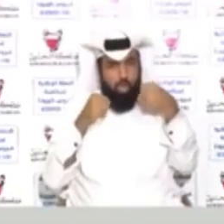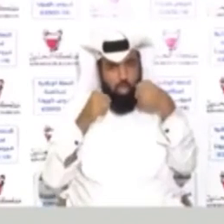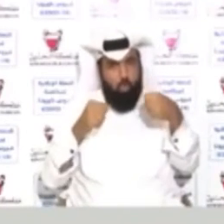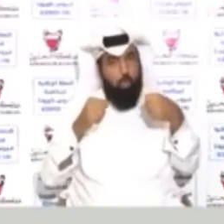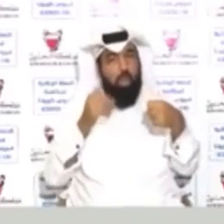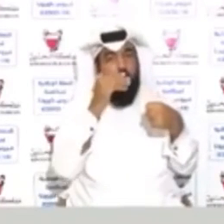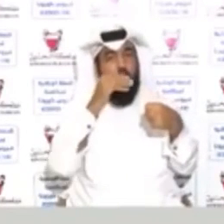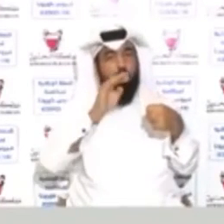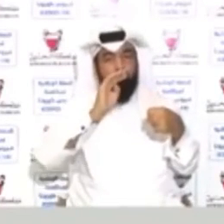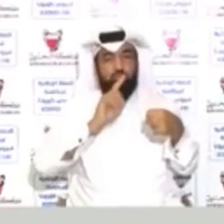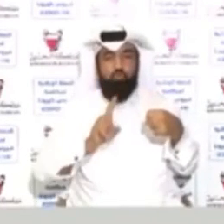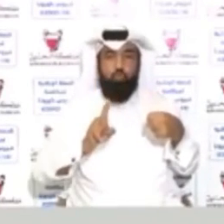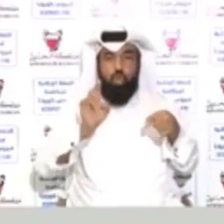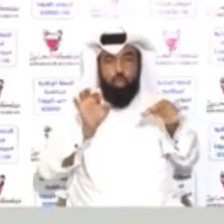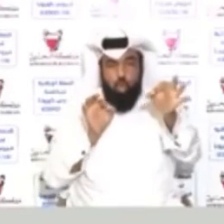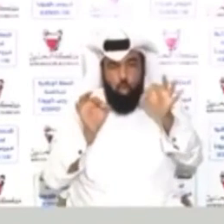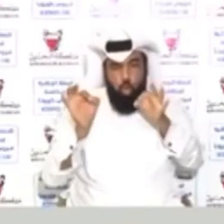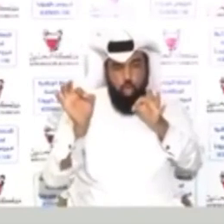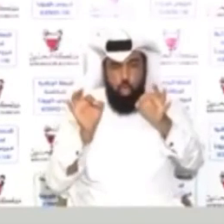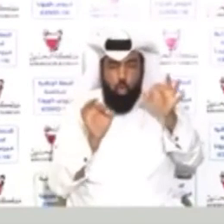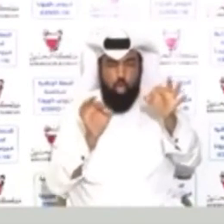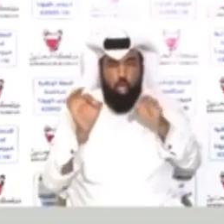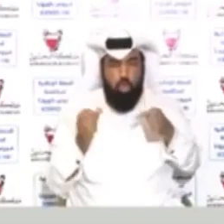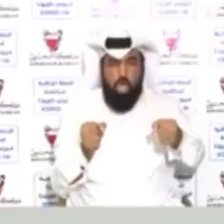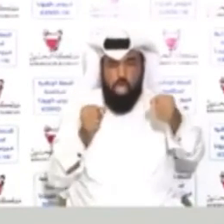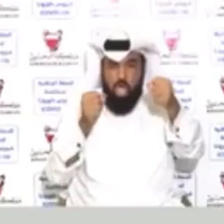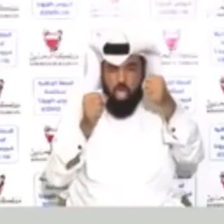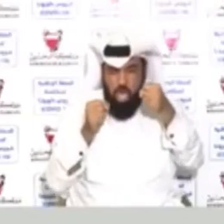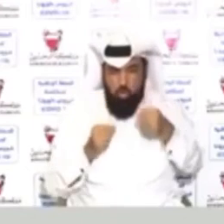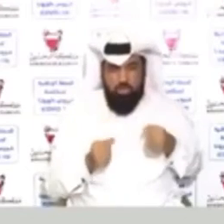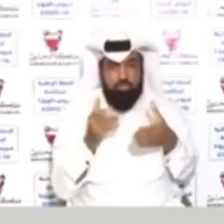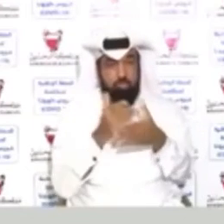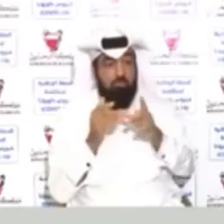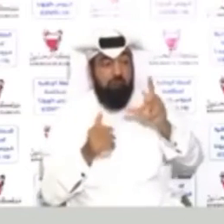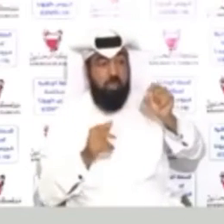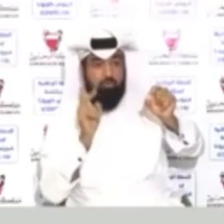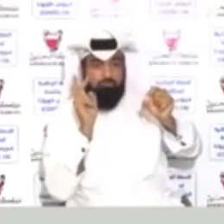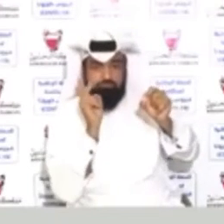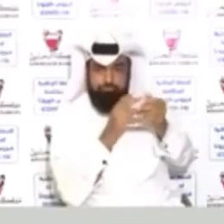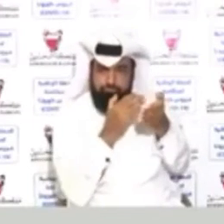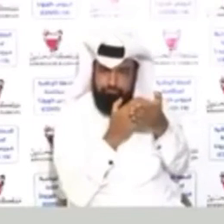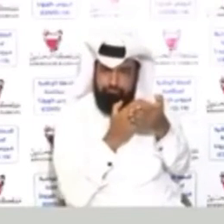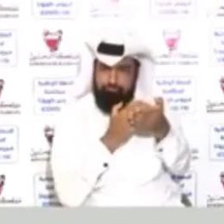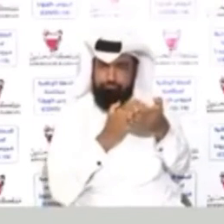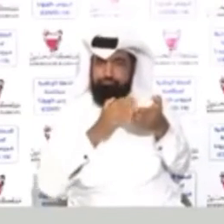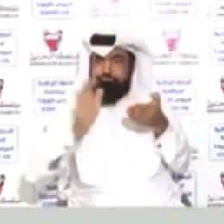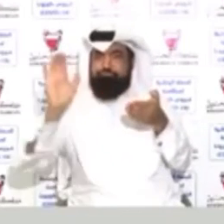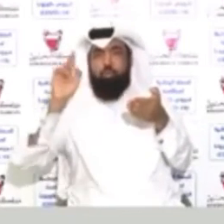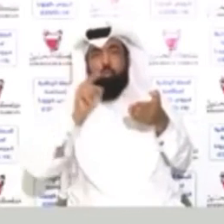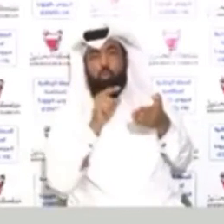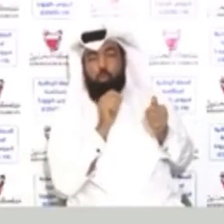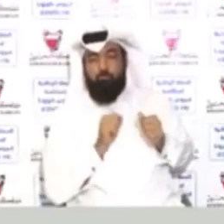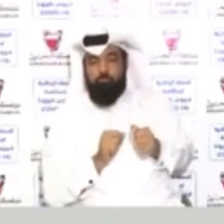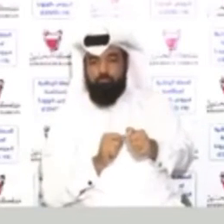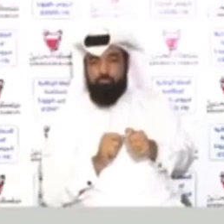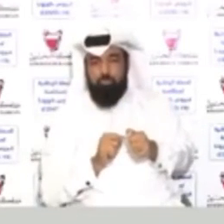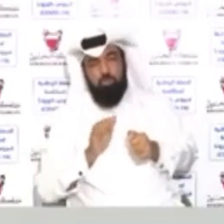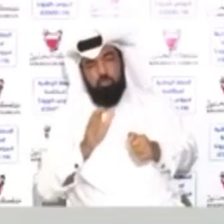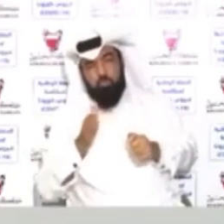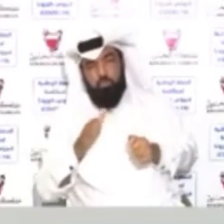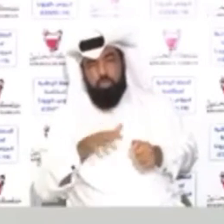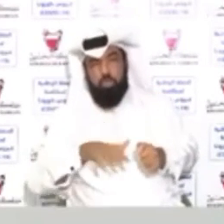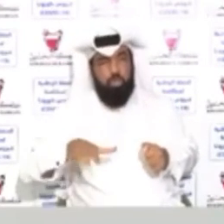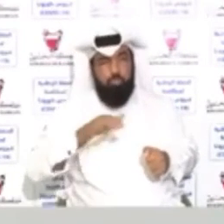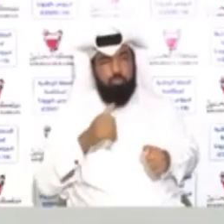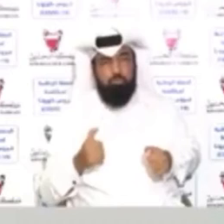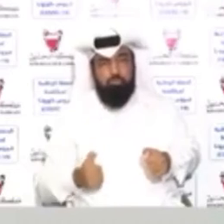يبني عليه أكثر الخطط اللي موجودة للتصدي لهذا الفيروس. فالفحص في البحرين وصلنا الآن ل 330 ألف تقريبا، وهذا رقم